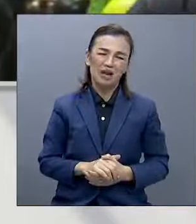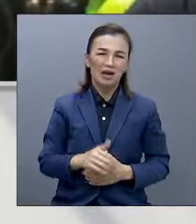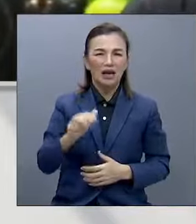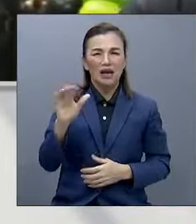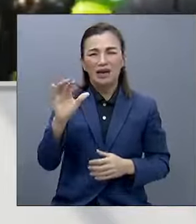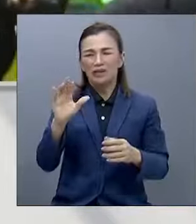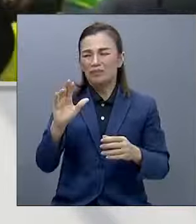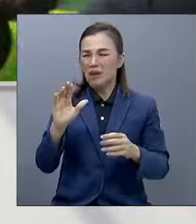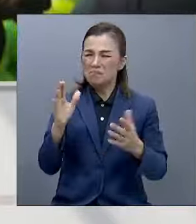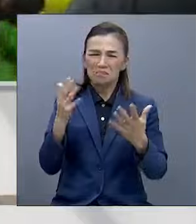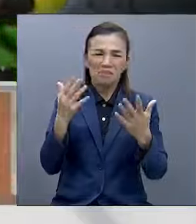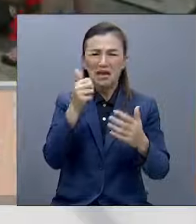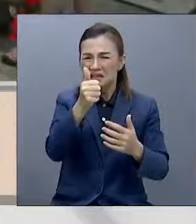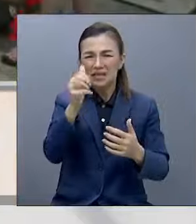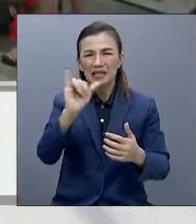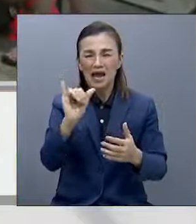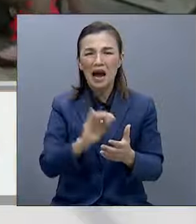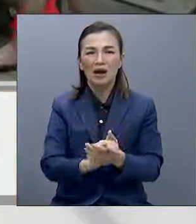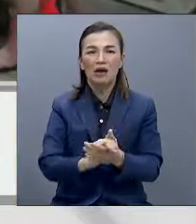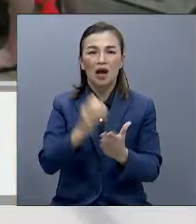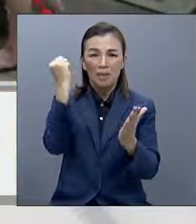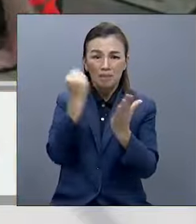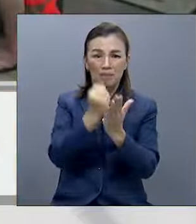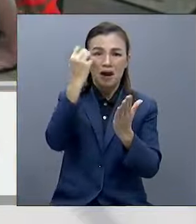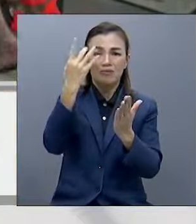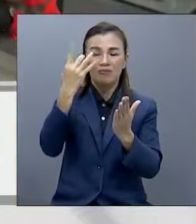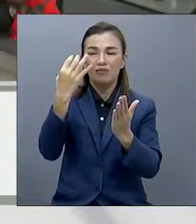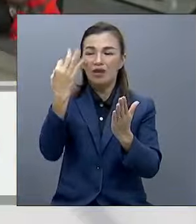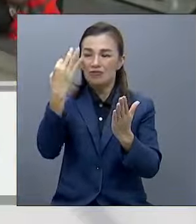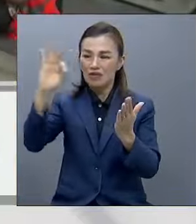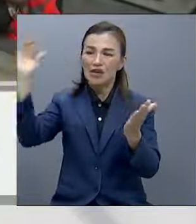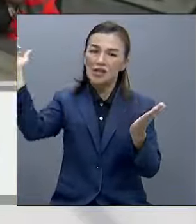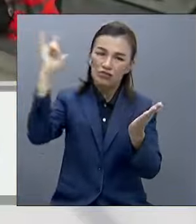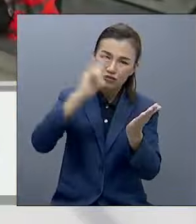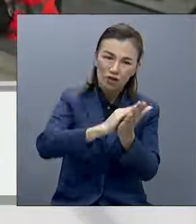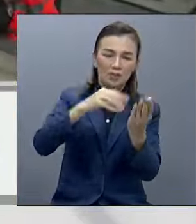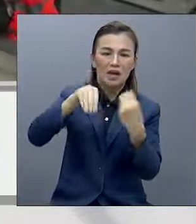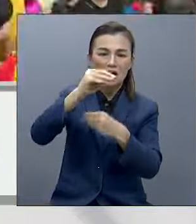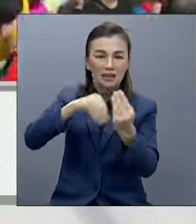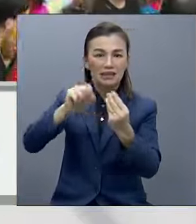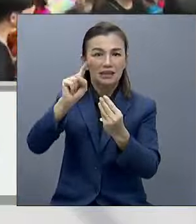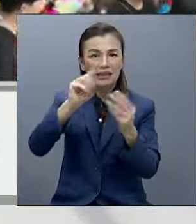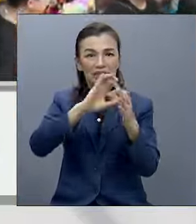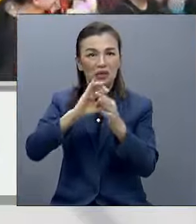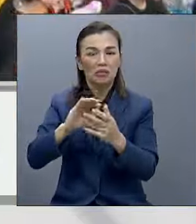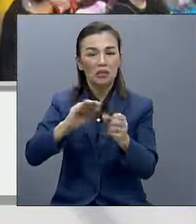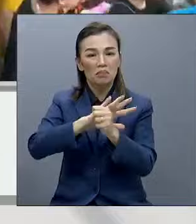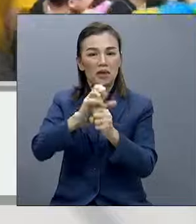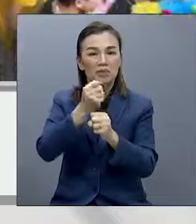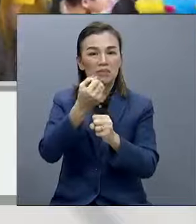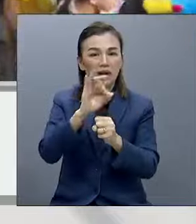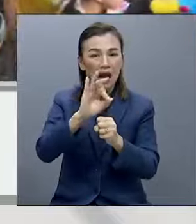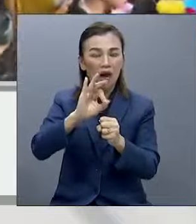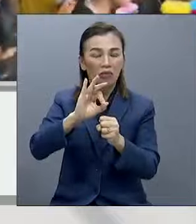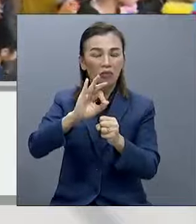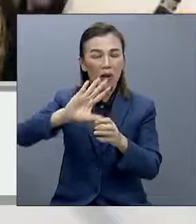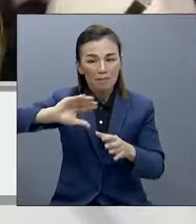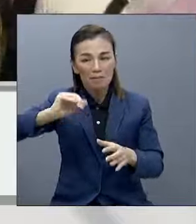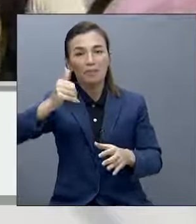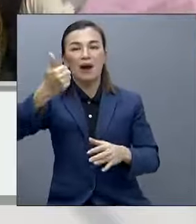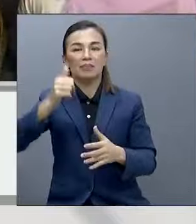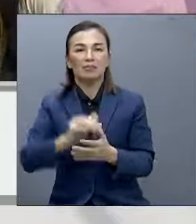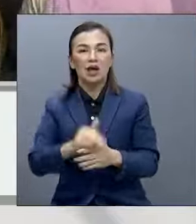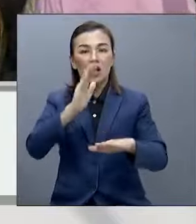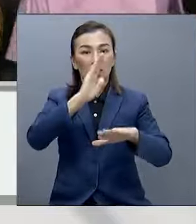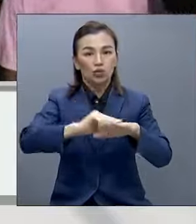เราเนี่ยมีทั้งนโยบายวีซ่าฟรีแลก็รวมไปถึงเศรษฐกิจฟื้นตัวจากโควิด- 199ฉะนั้นเป็นแรงกระตุ้นสำคัญครับที่ทำให้